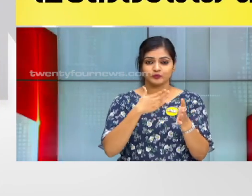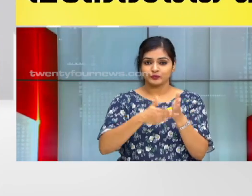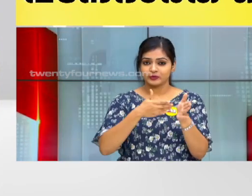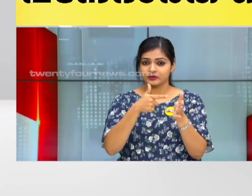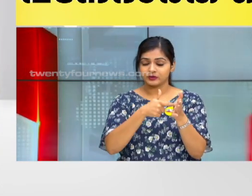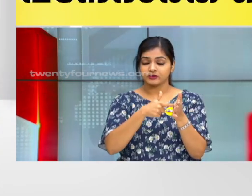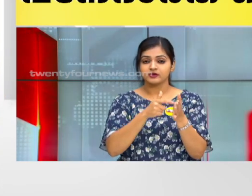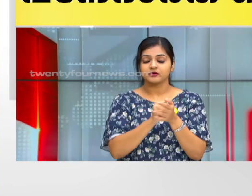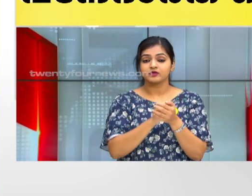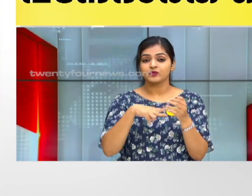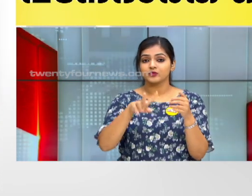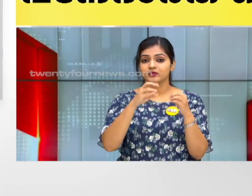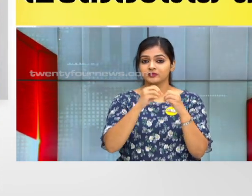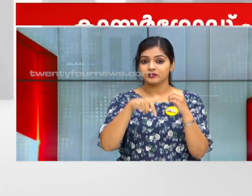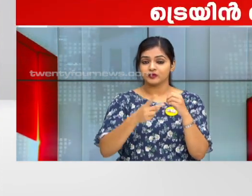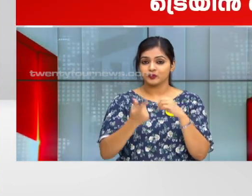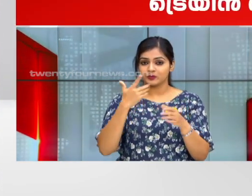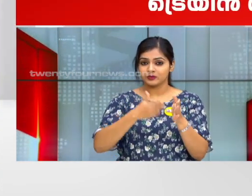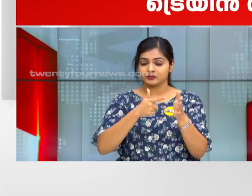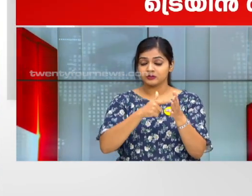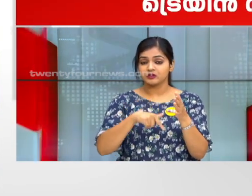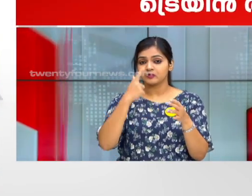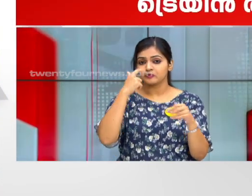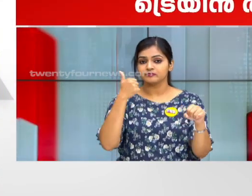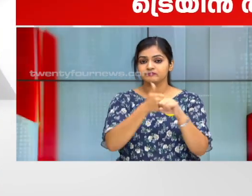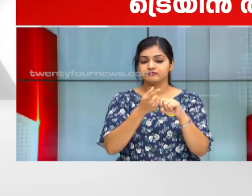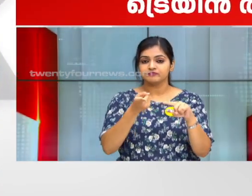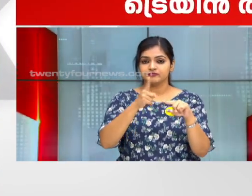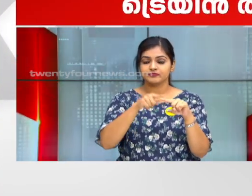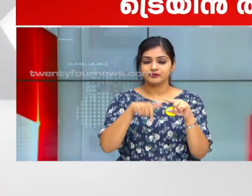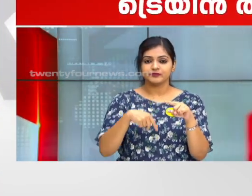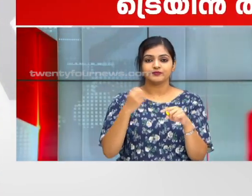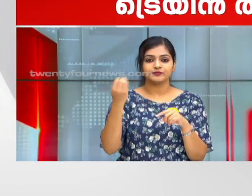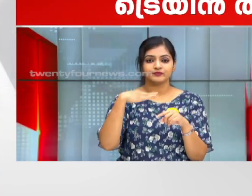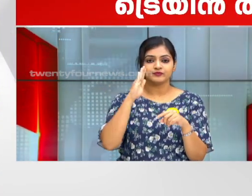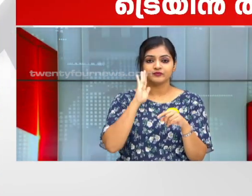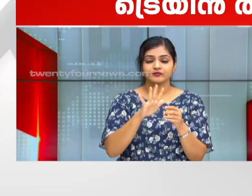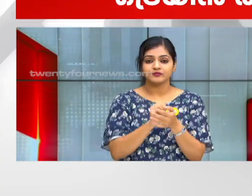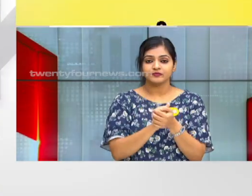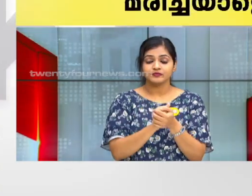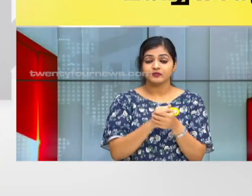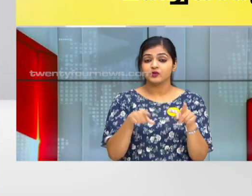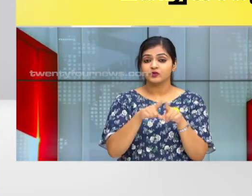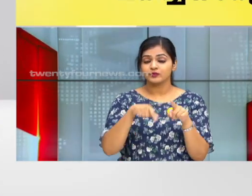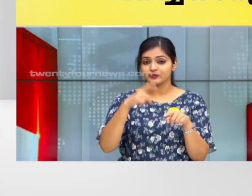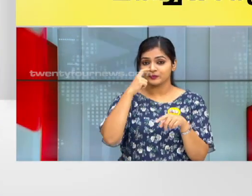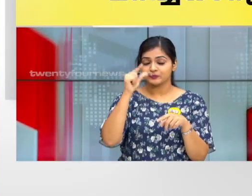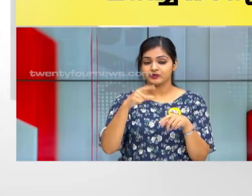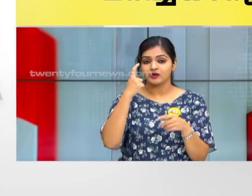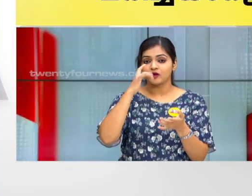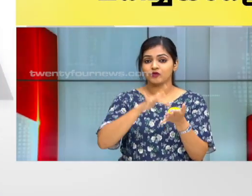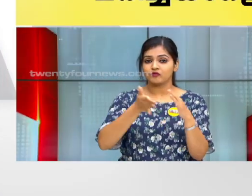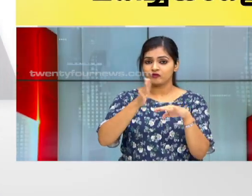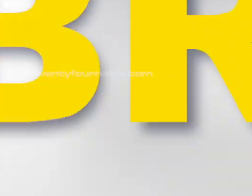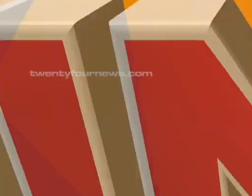തിരുവനന്തപുരത്തേക്ക് പോകുന്ന വന്ദേ ഭാരത് എക്സ്പ്രസ് ആണ് ഈ പെൺകുട്ടിയെ തട്ടിയത് എന്ന് മനസ്സിലാക്കാൻ സാധിക്കുന്നു. മാത്രമല്ല, ഈ പെൺകുട്ടി കണ്ണൂർ സ്വദേശിനിയാണ്